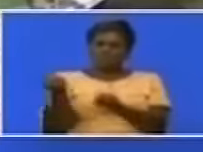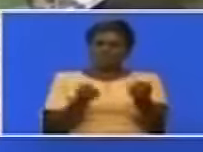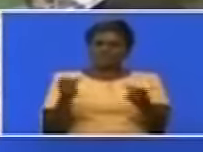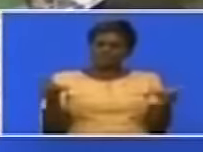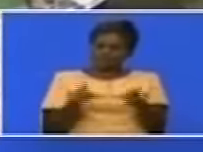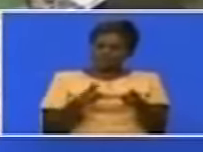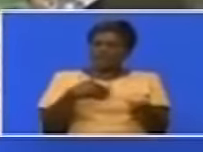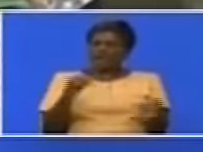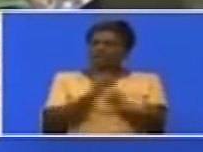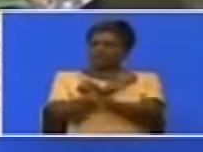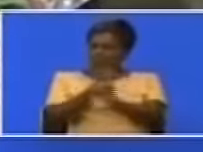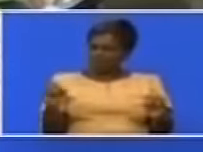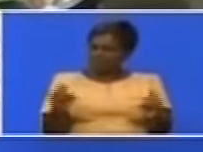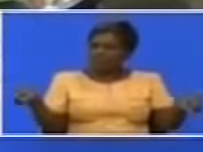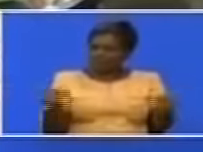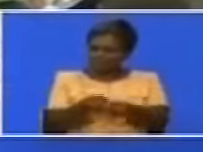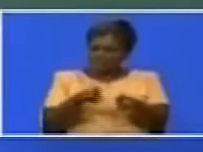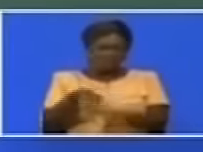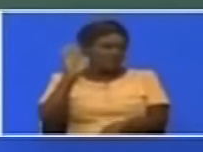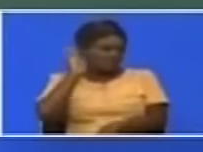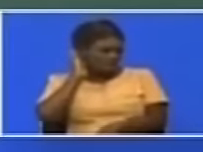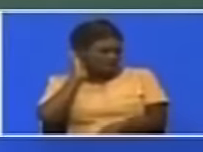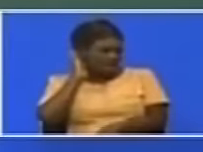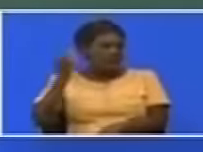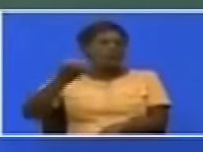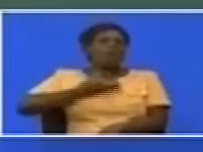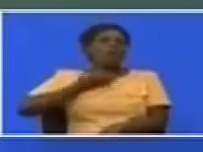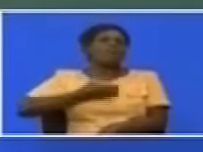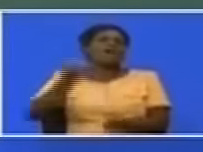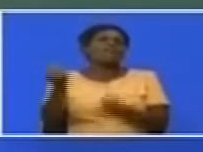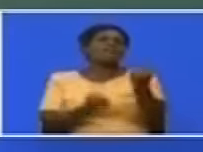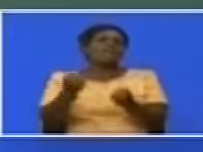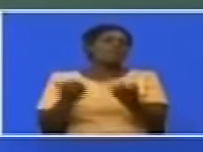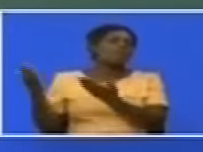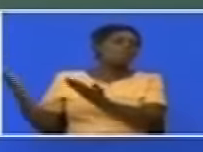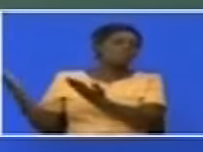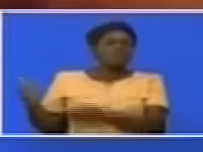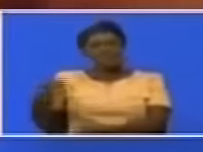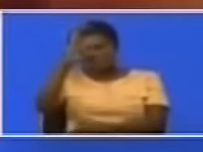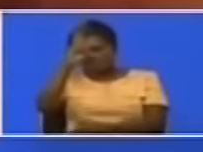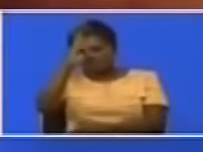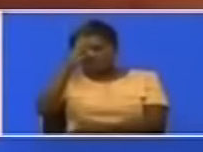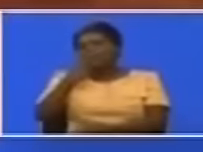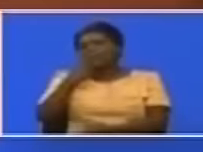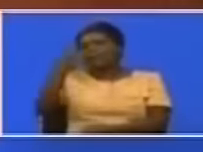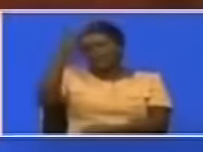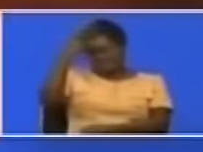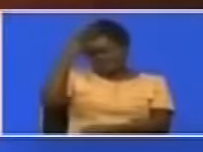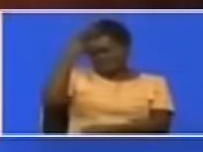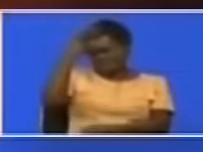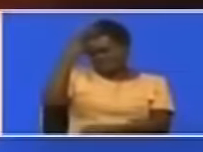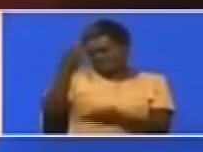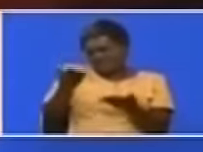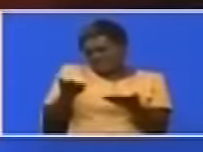udereva. Vile vile ilibuka kwamba gari hili linamilikiwa na afisa wa polisi. Hisia za wazazi sasa